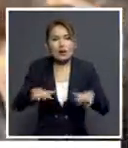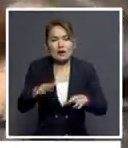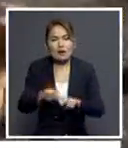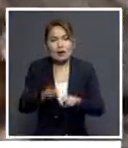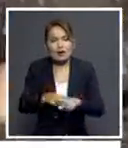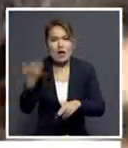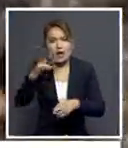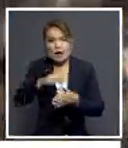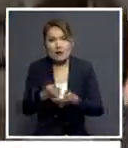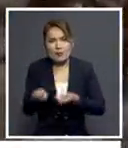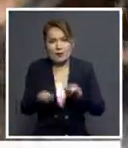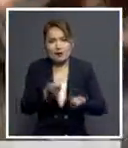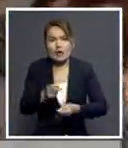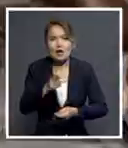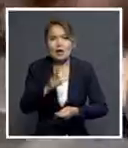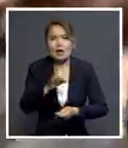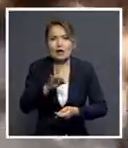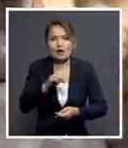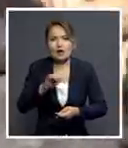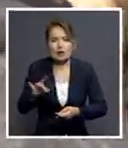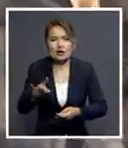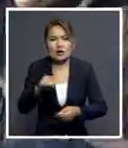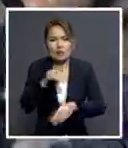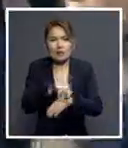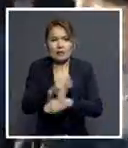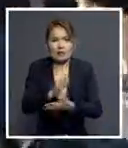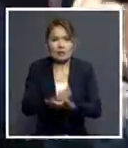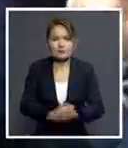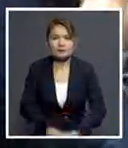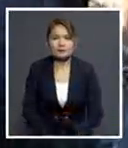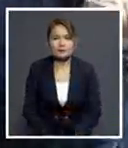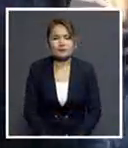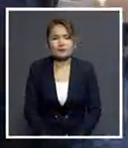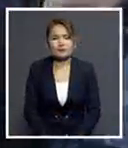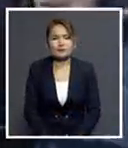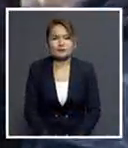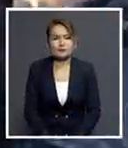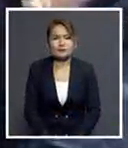елдің экс-президенті Кристина Киршнер де бар. Тергеу әлі жалғасып жатыр.